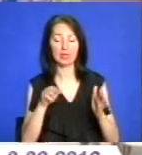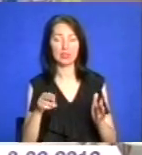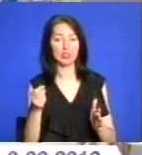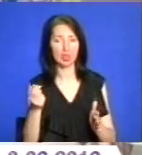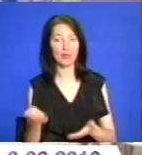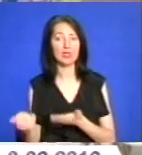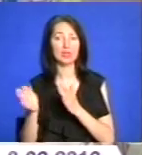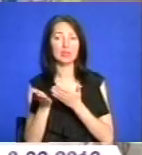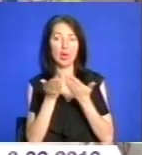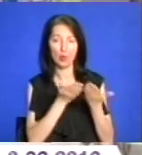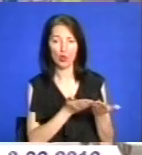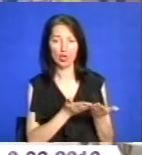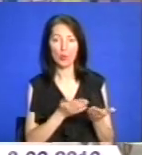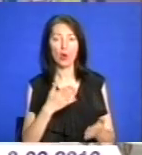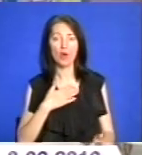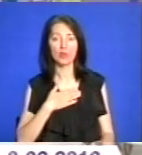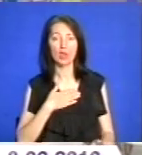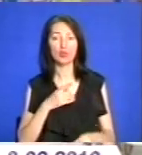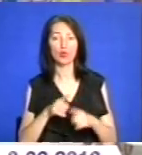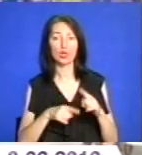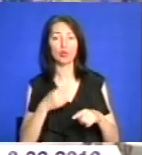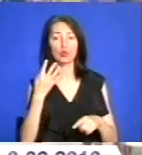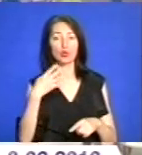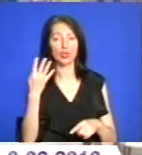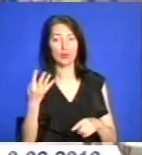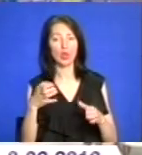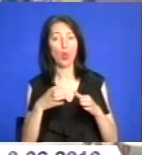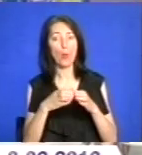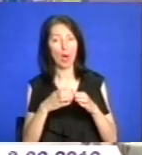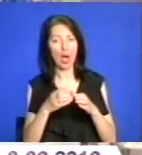запрошуємо в нашу рідну 44-ту